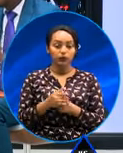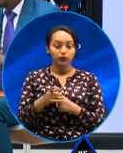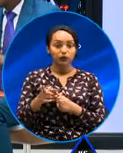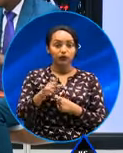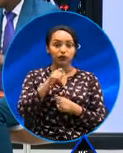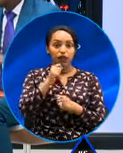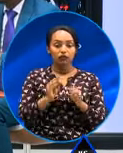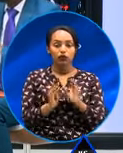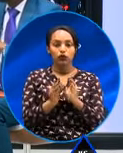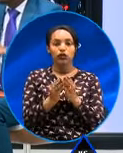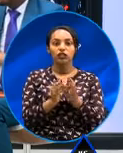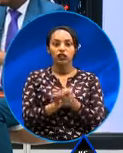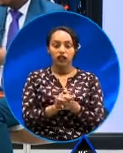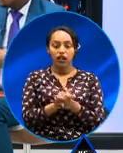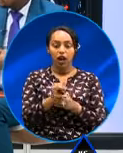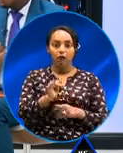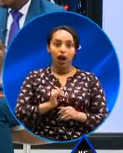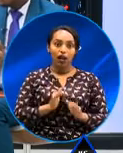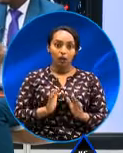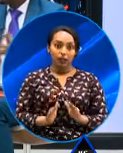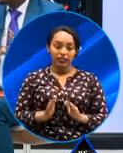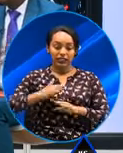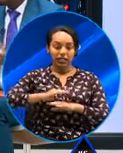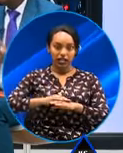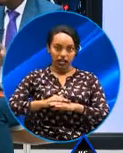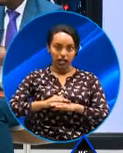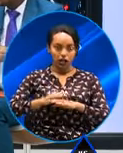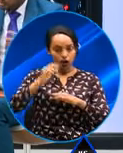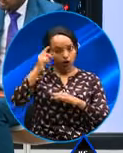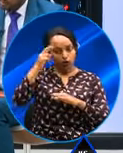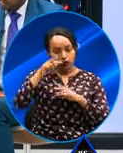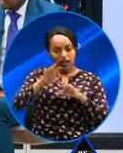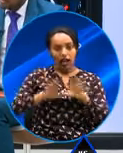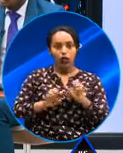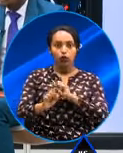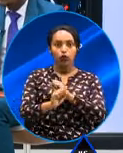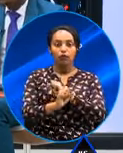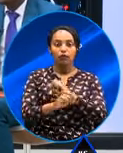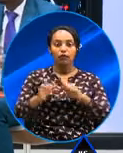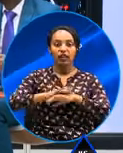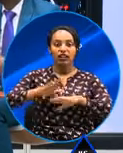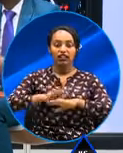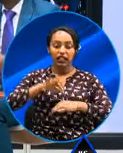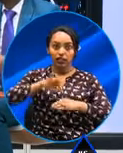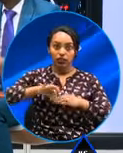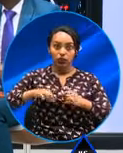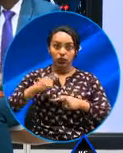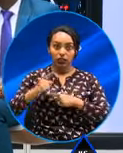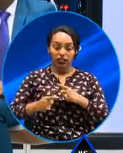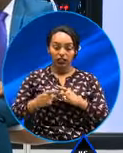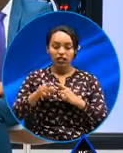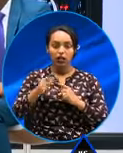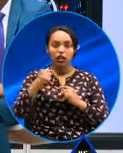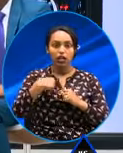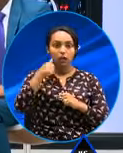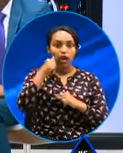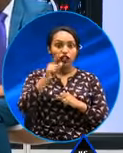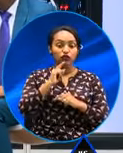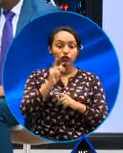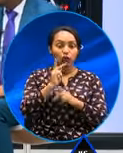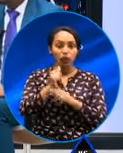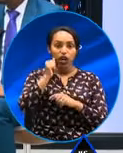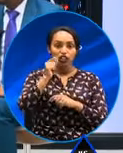ያ ባልሆነበት ሁኔታ ባለቤት ላይ ኮሚናል የሆኑ አሁን መሬት ላይ ተተክሎ ከሄደ እኔም አንቺን ነው